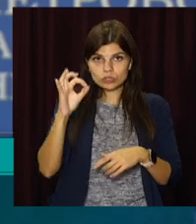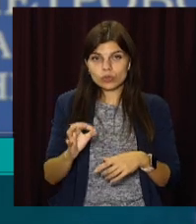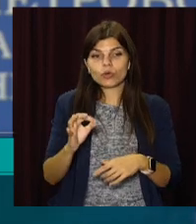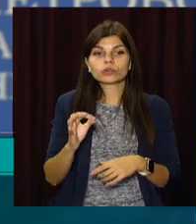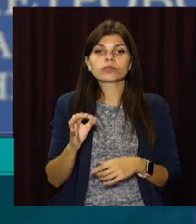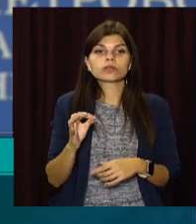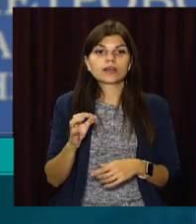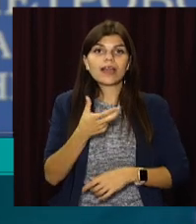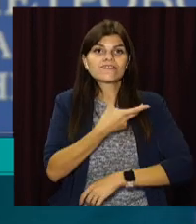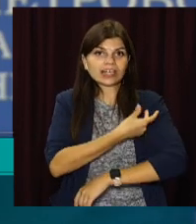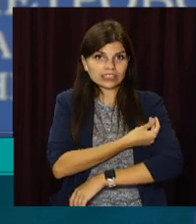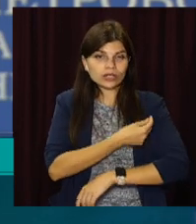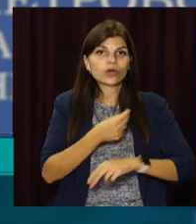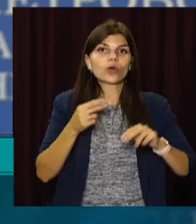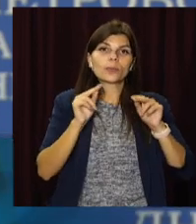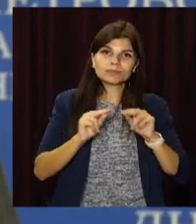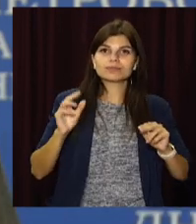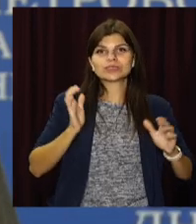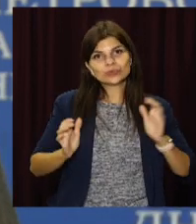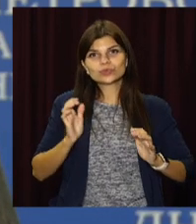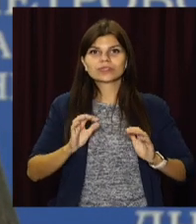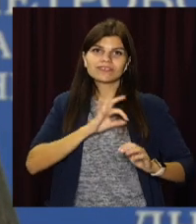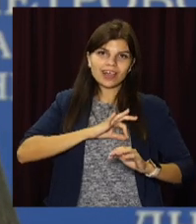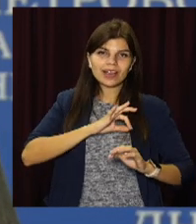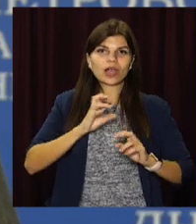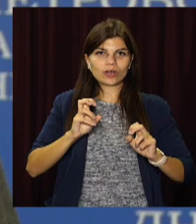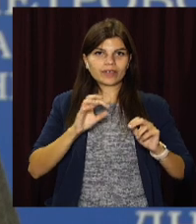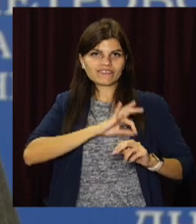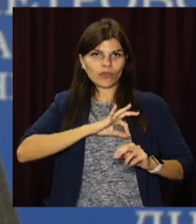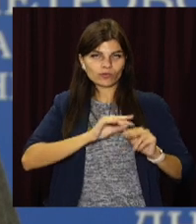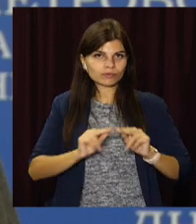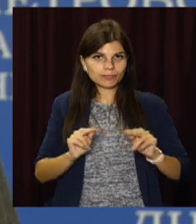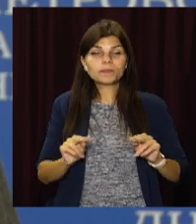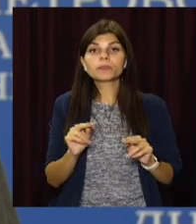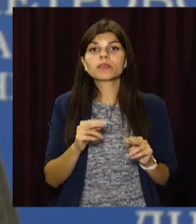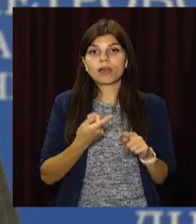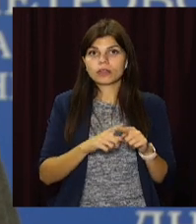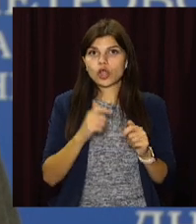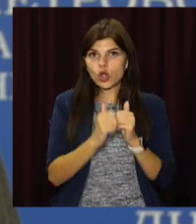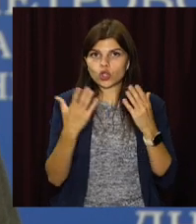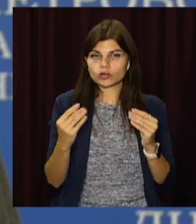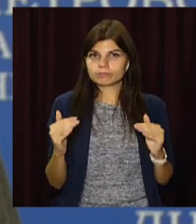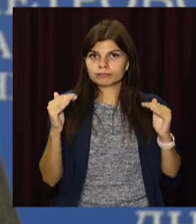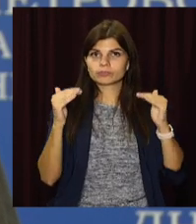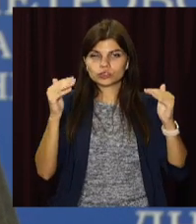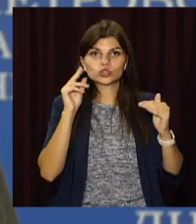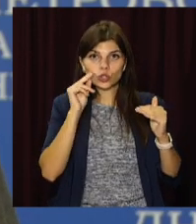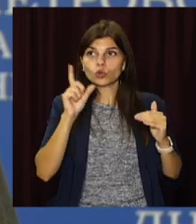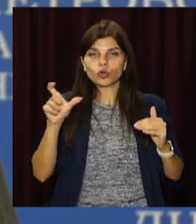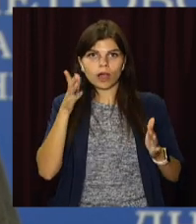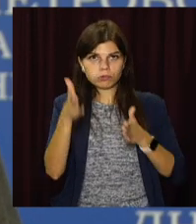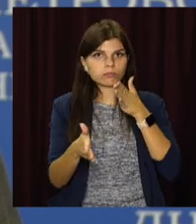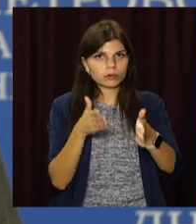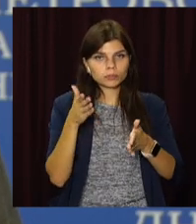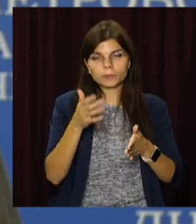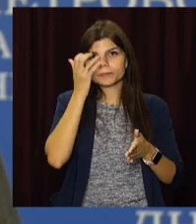50% вакцинованих освітян, і кожного дня ця цифра зростає. Хочу сказати, що також